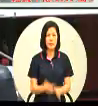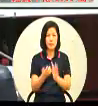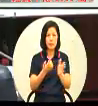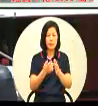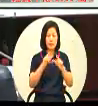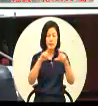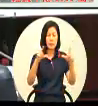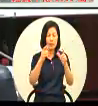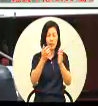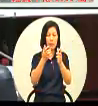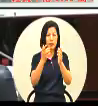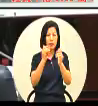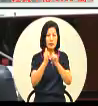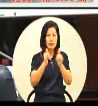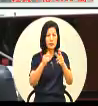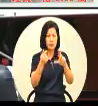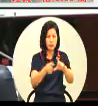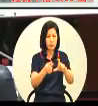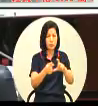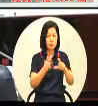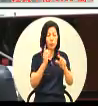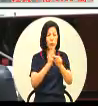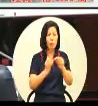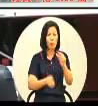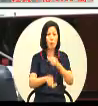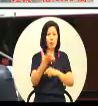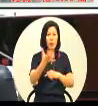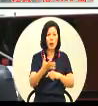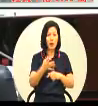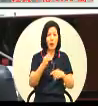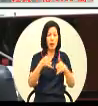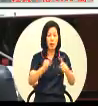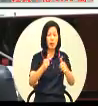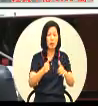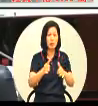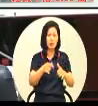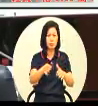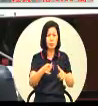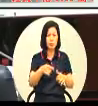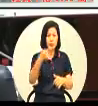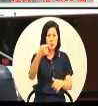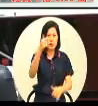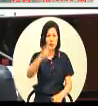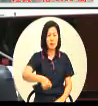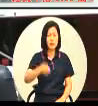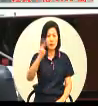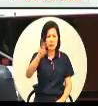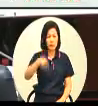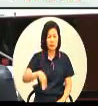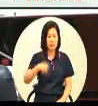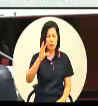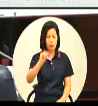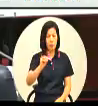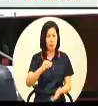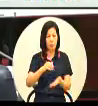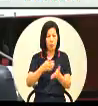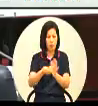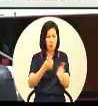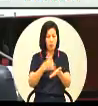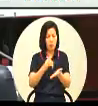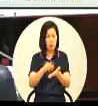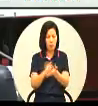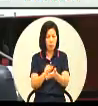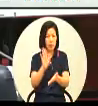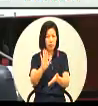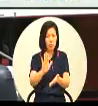区中华路牛鹿乡公园变了13000万啊！结果啊，我们这么多的问题，才一